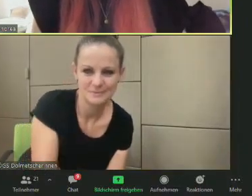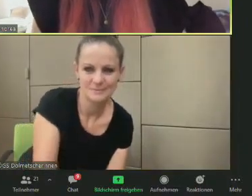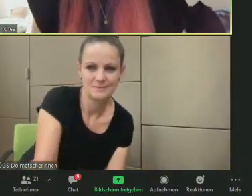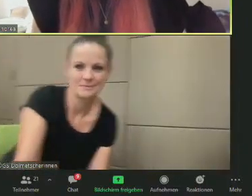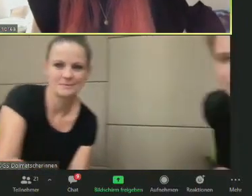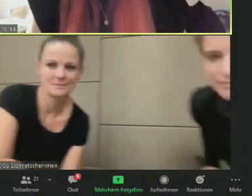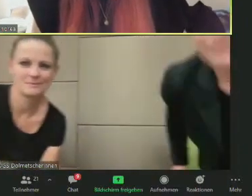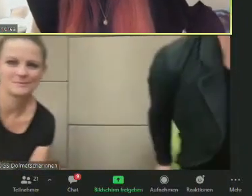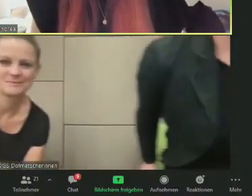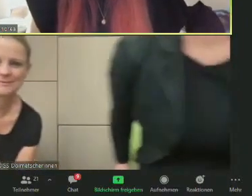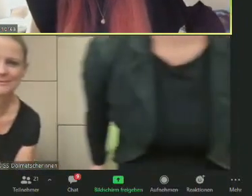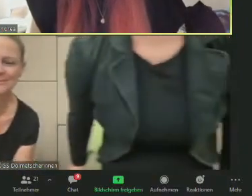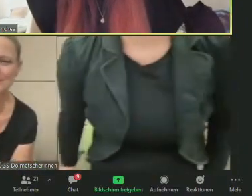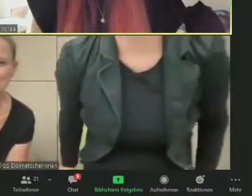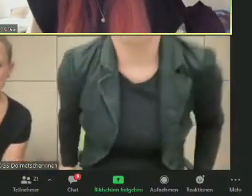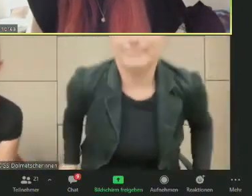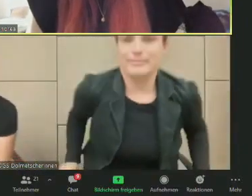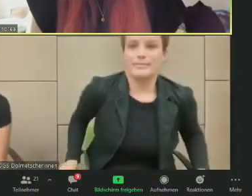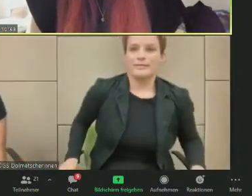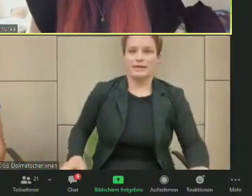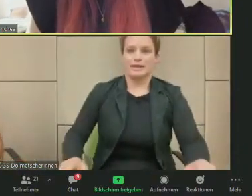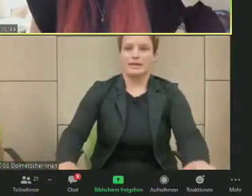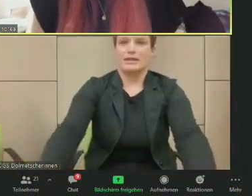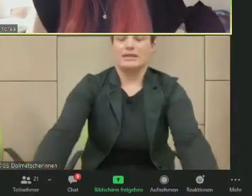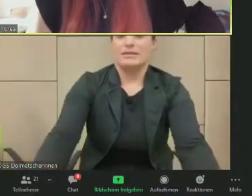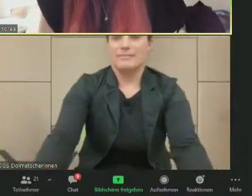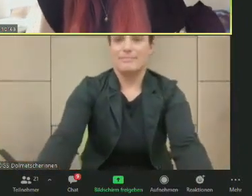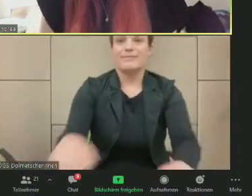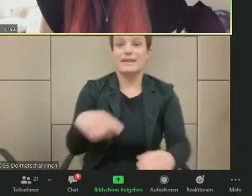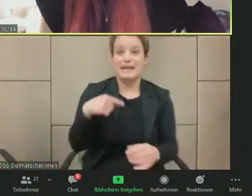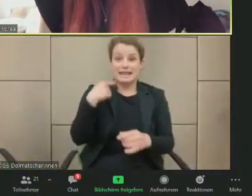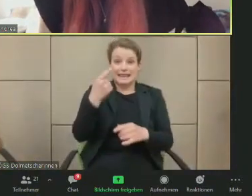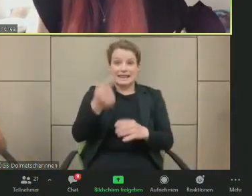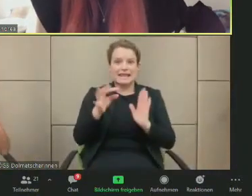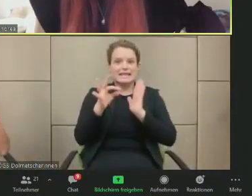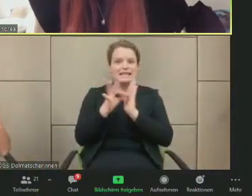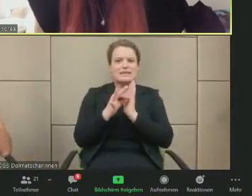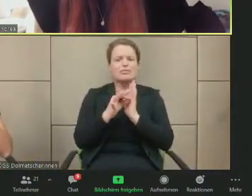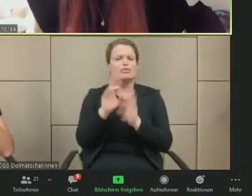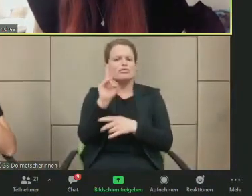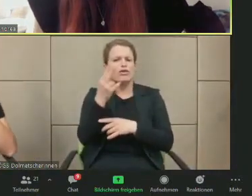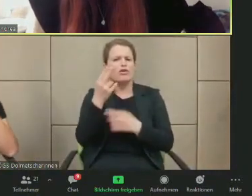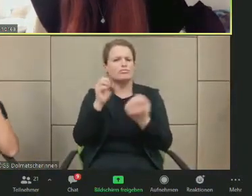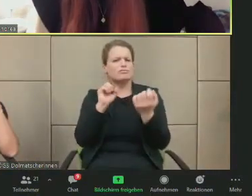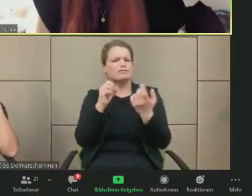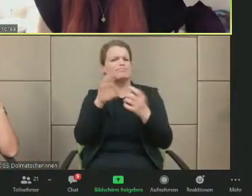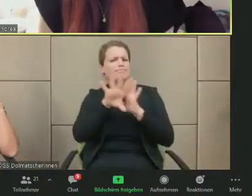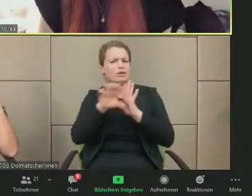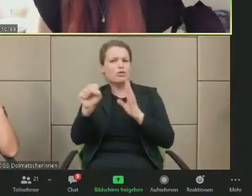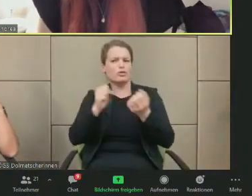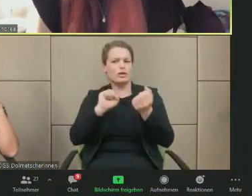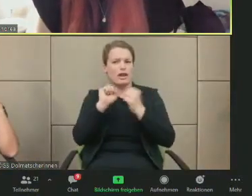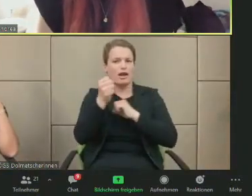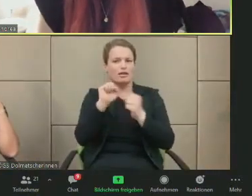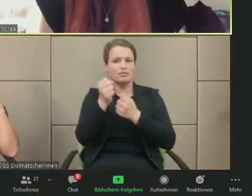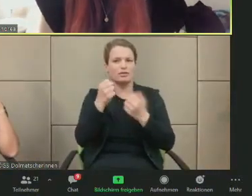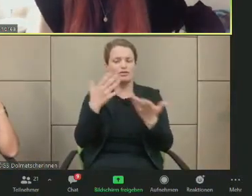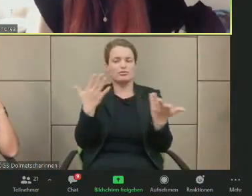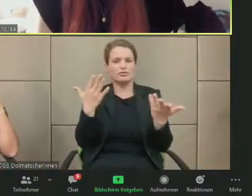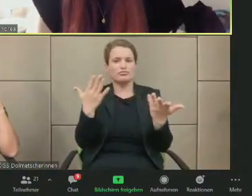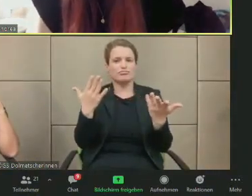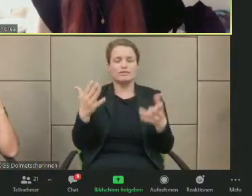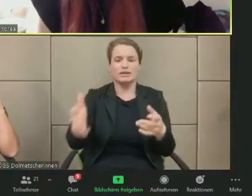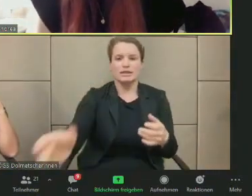Gut, dann kommen wir schon zum nächsten Punkt. Warum überhaupt Online-Aktivismus? Was bringt das? Was sind da